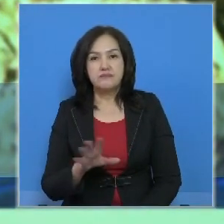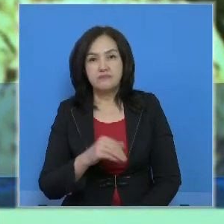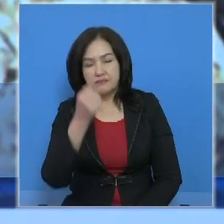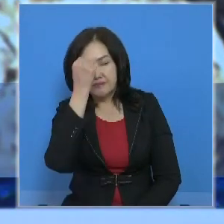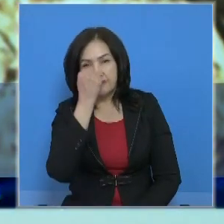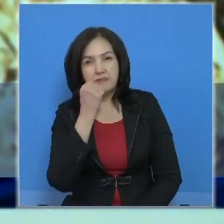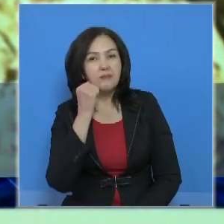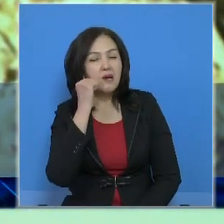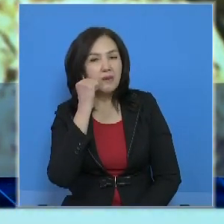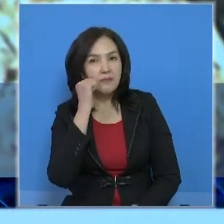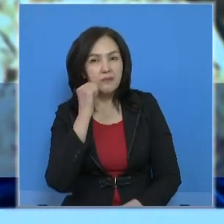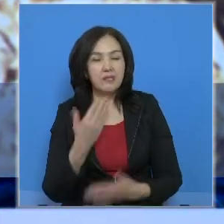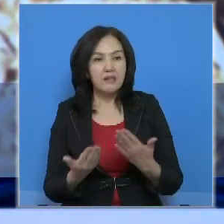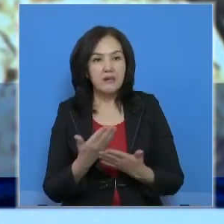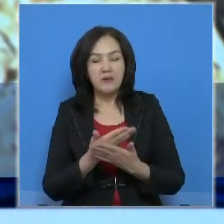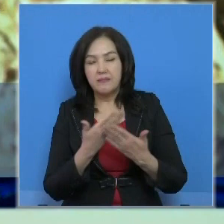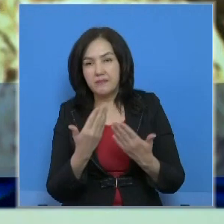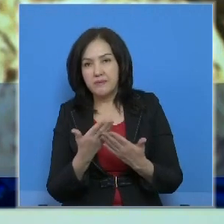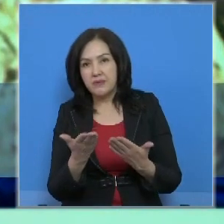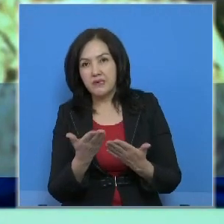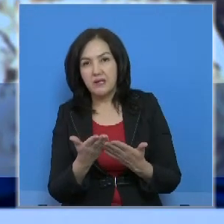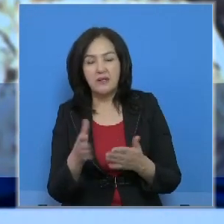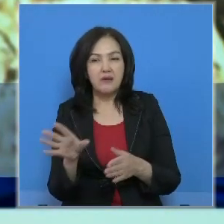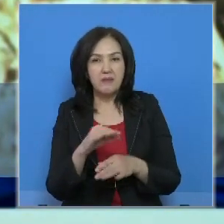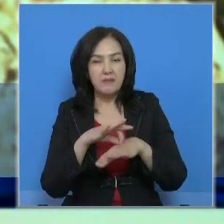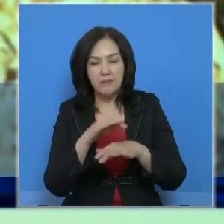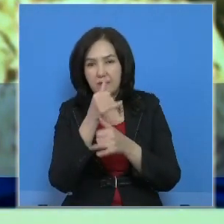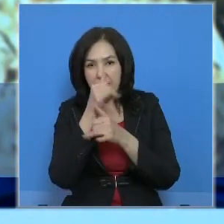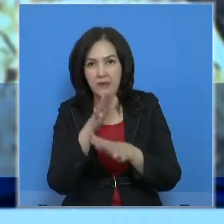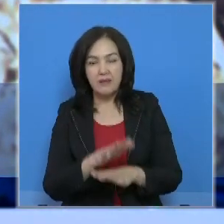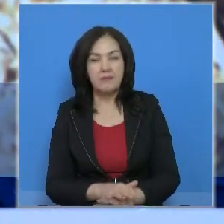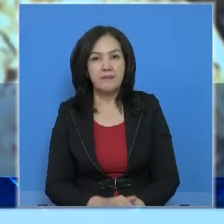ей. То есть, если бы не она, я бы через все это не прошла.